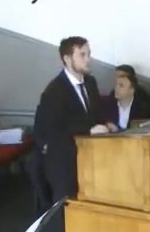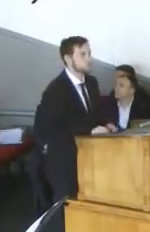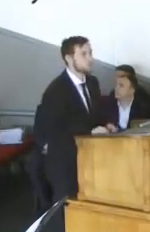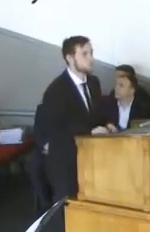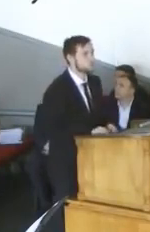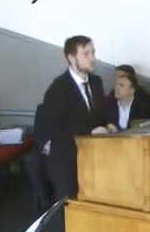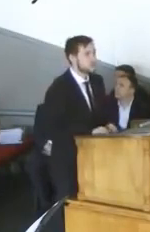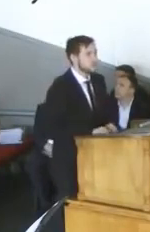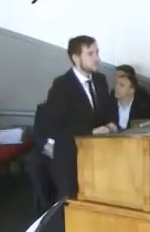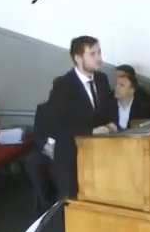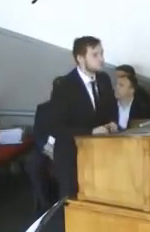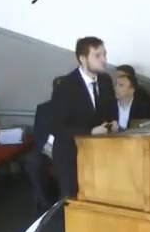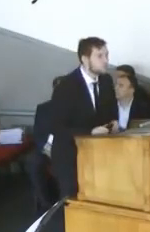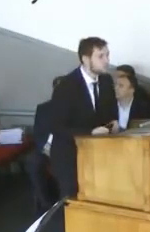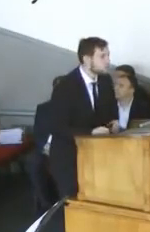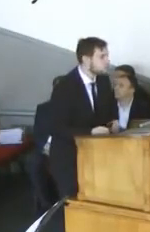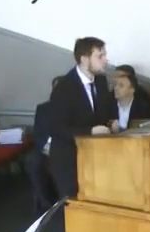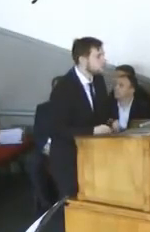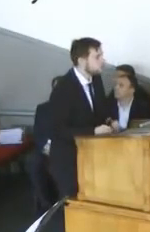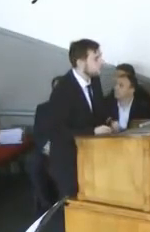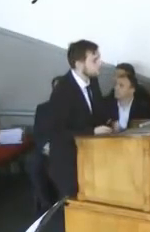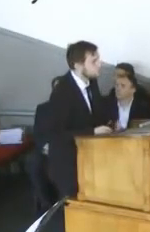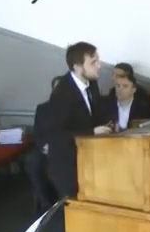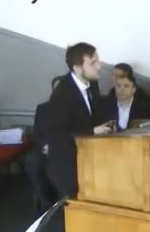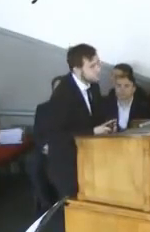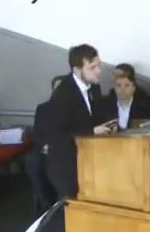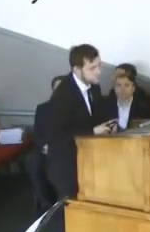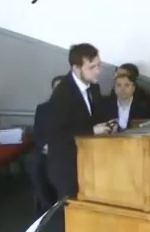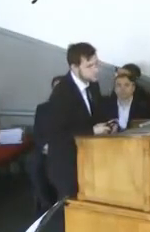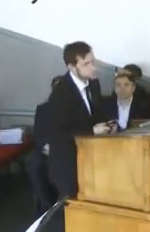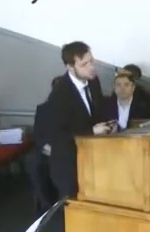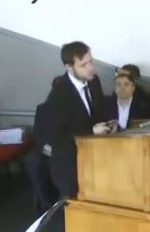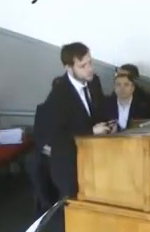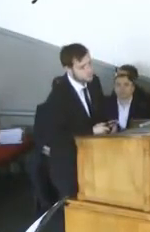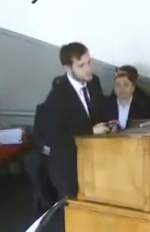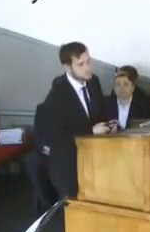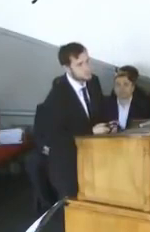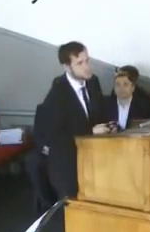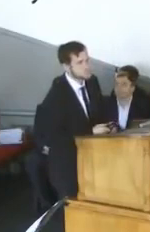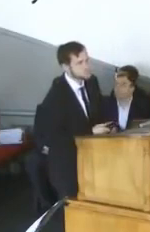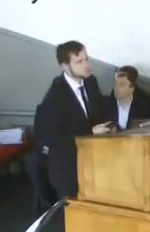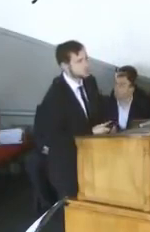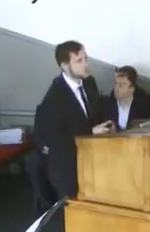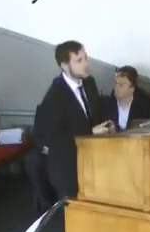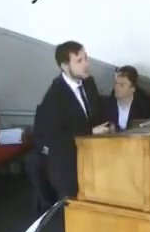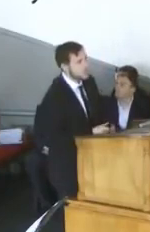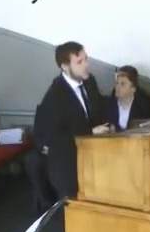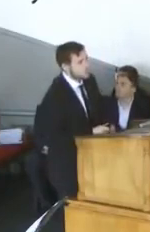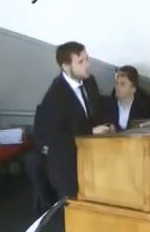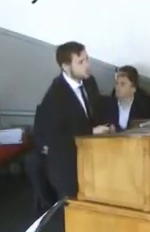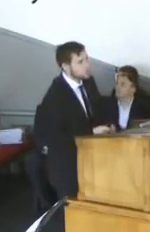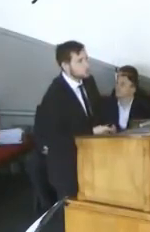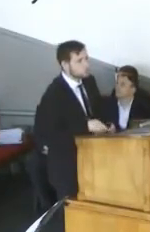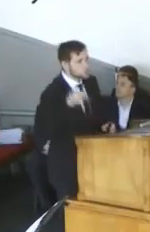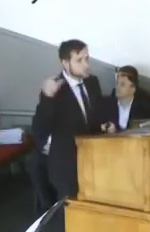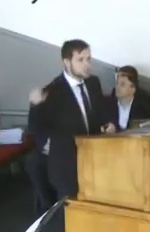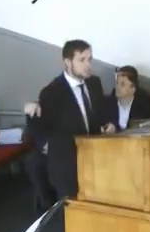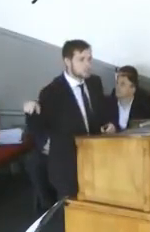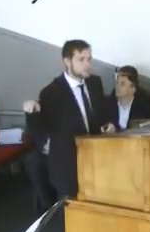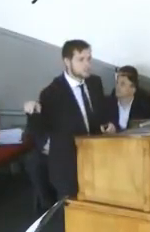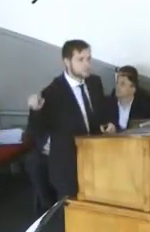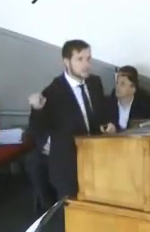розгорнутій сторінці, він здивувався, тому що це була особлива євангельська історія. Євангельська історія, коли